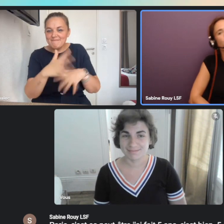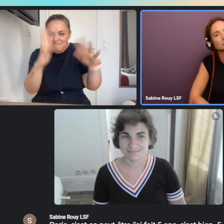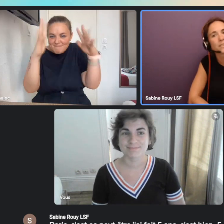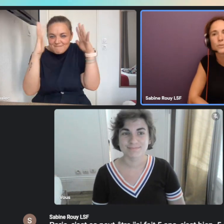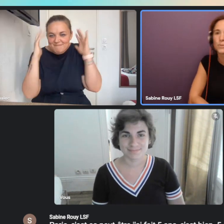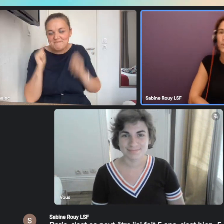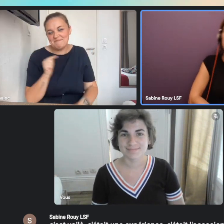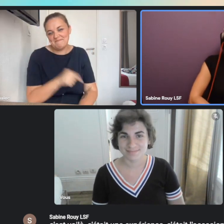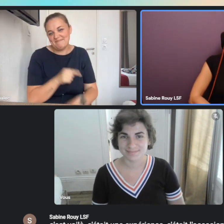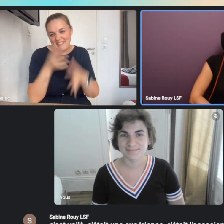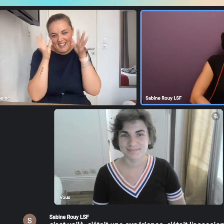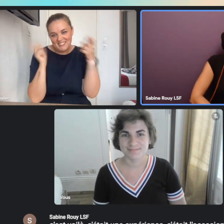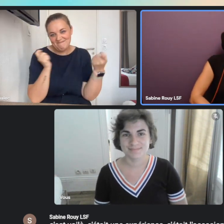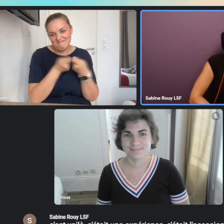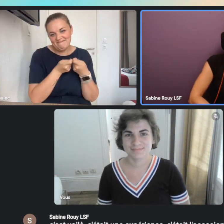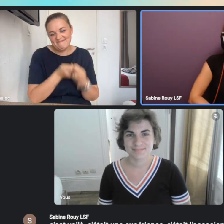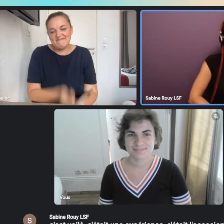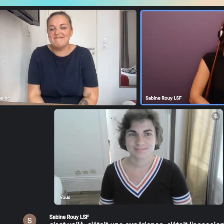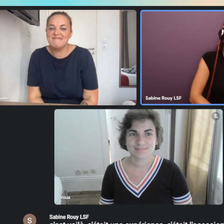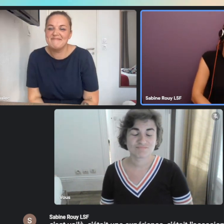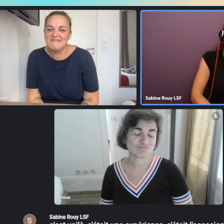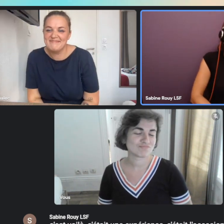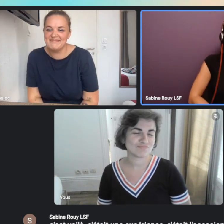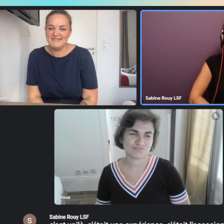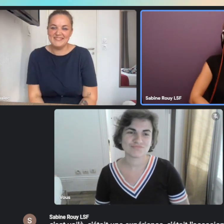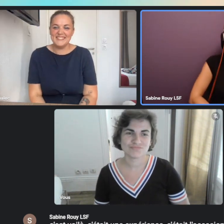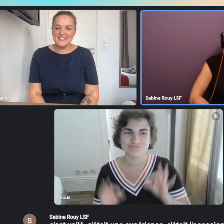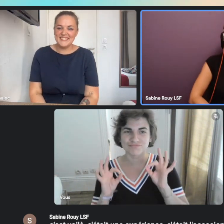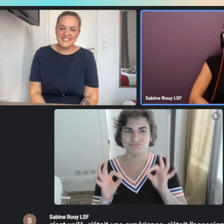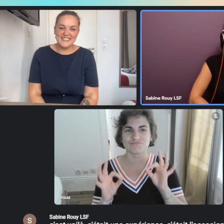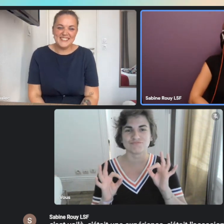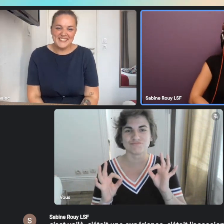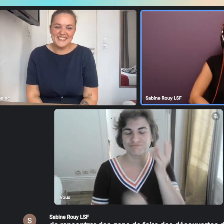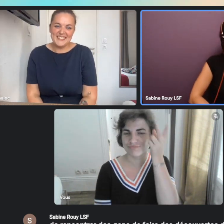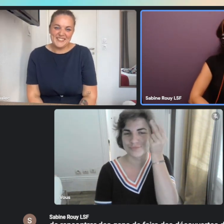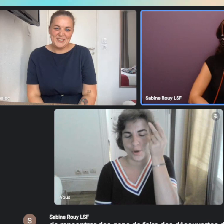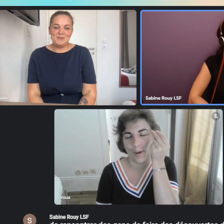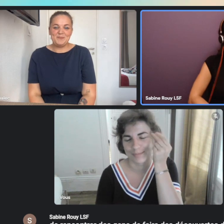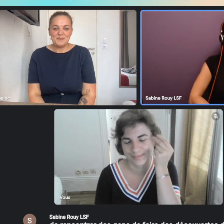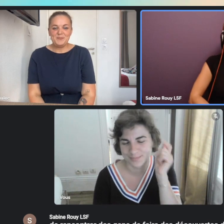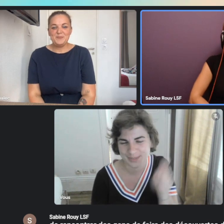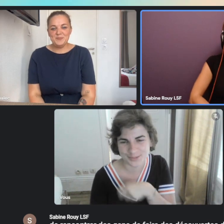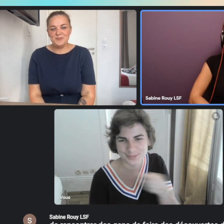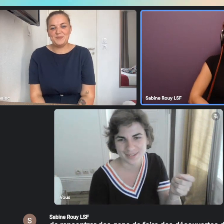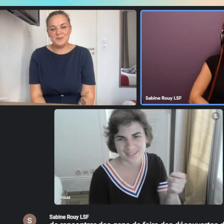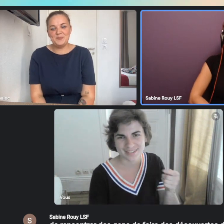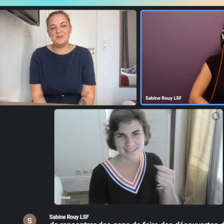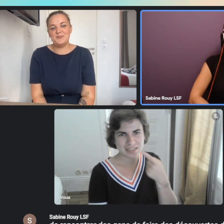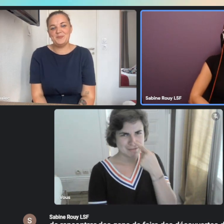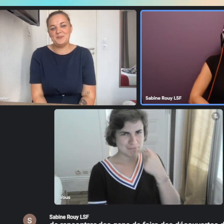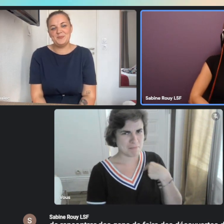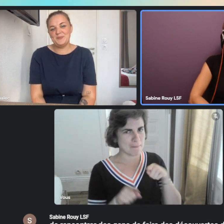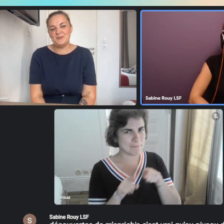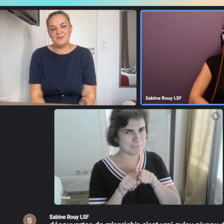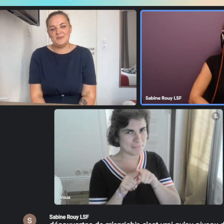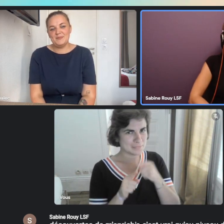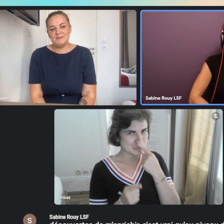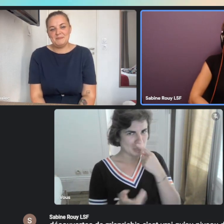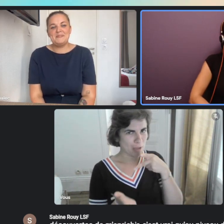axée sur la nature, la mer, la forêt. Donc Rennes, ça me correspond davantage. Effectivement, je comprends. Bien sûr,